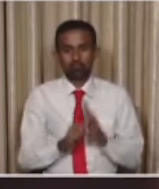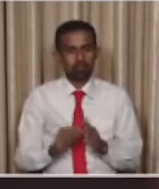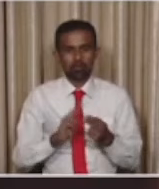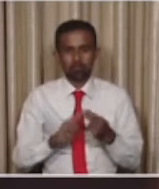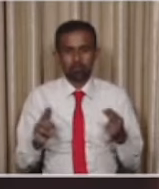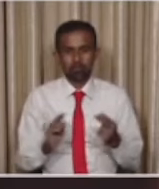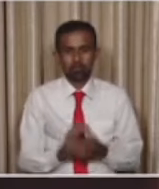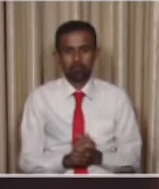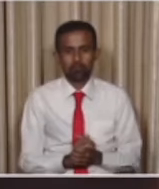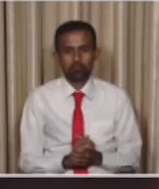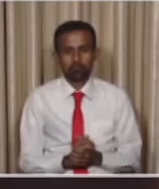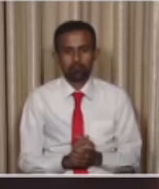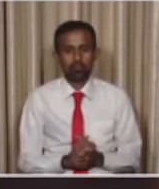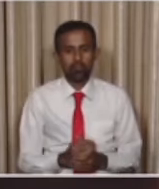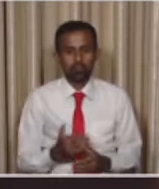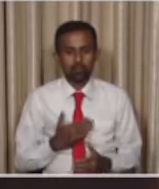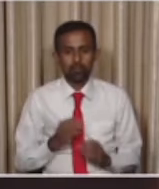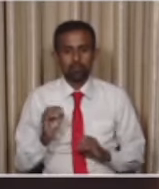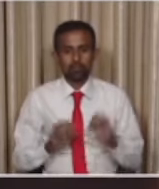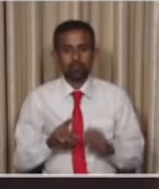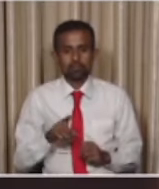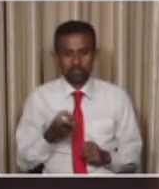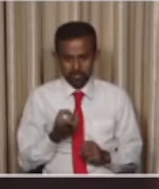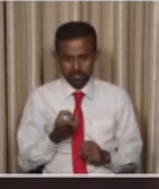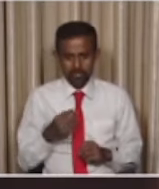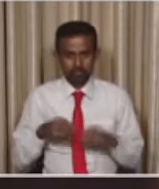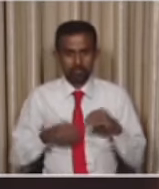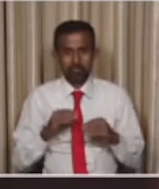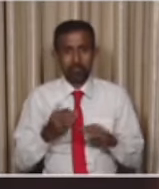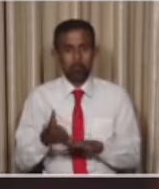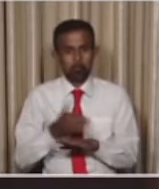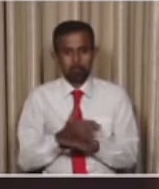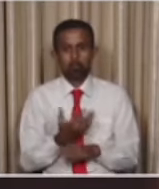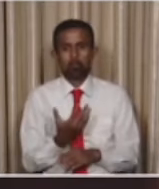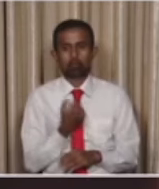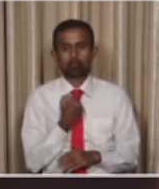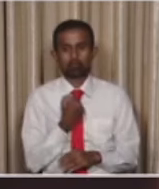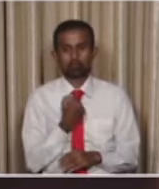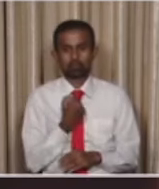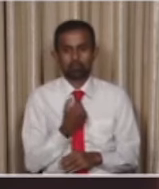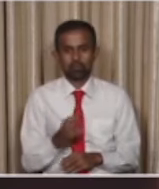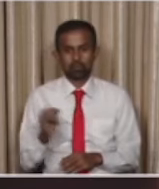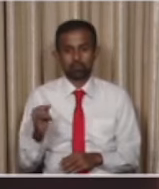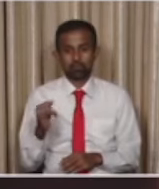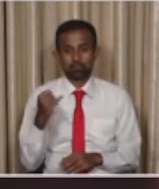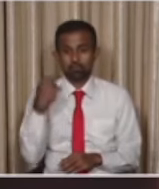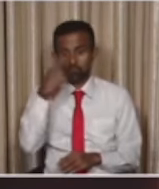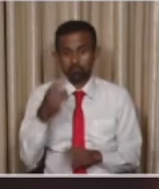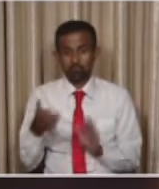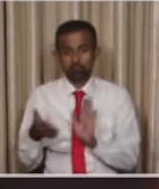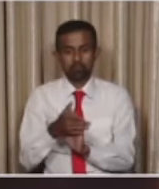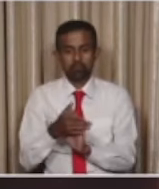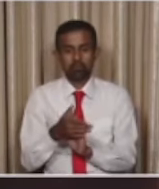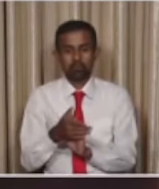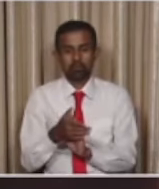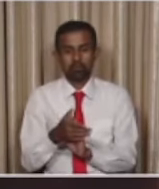මම අපි 100%ක් මේ ඡන්දෙ කලින්ම තියන්න ඕන මොකද මේ මස්ත බාල්දු කට්ටියත් එක ඉන්නකොට